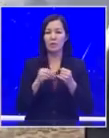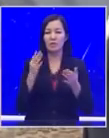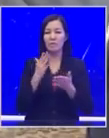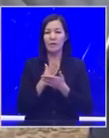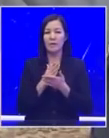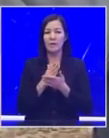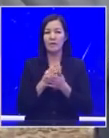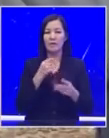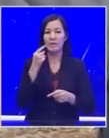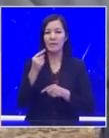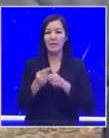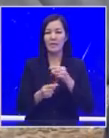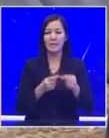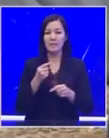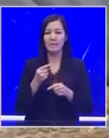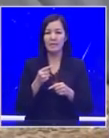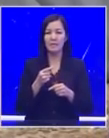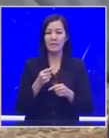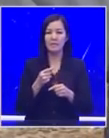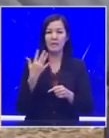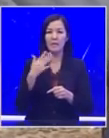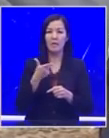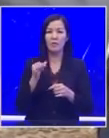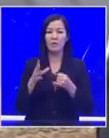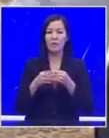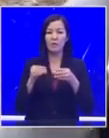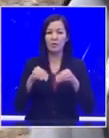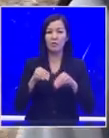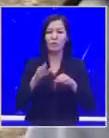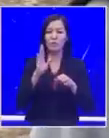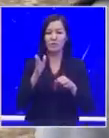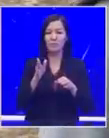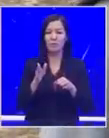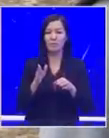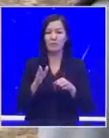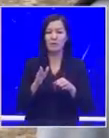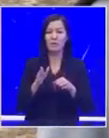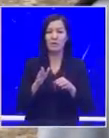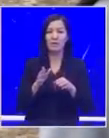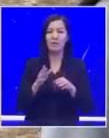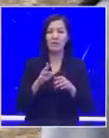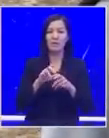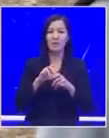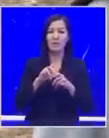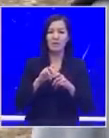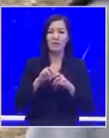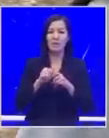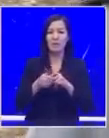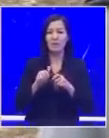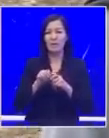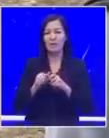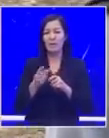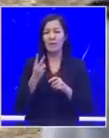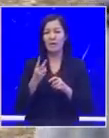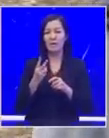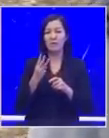Осы следующий получается тағы да 50 гектар қазір отырған абрикосты. Енді осы 2-3 жылдың ішінде